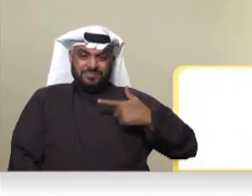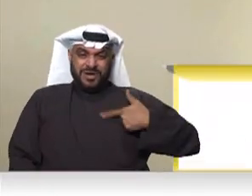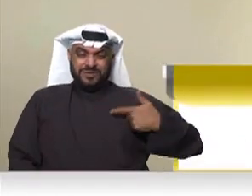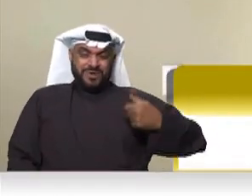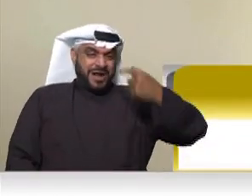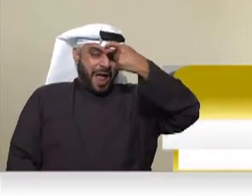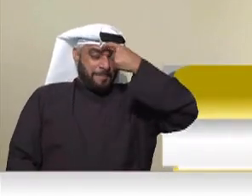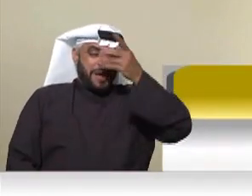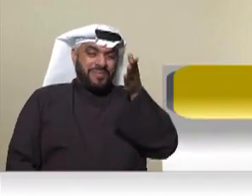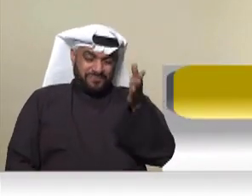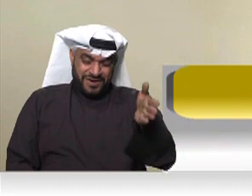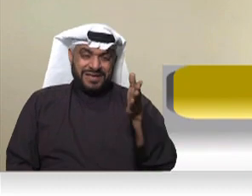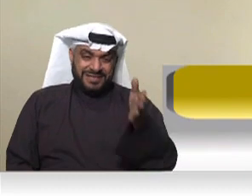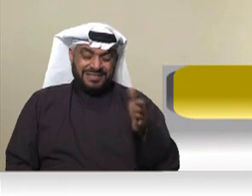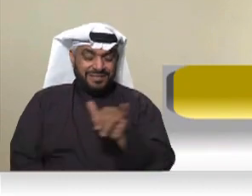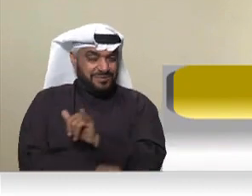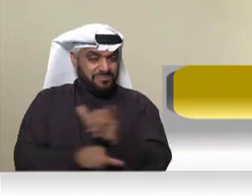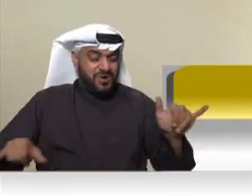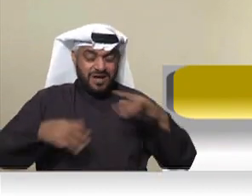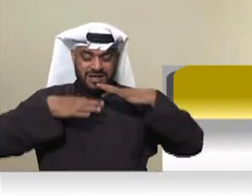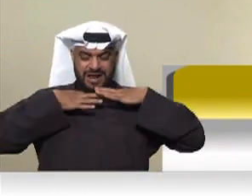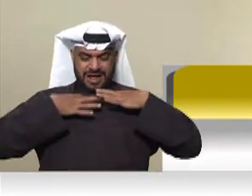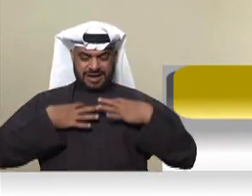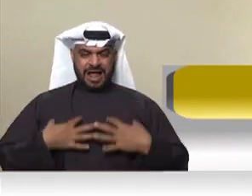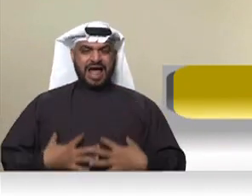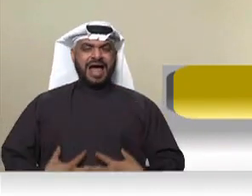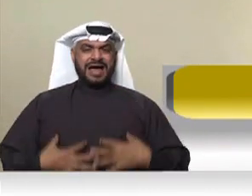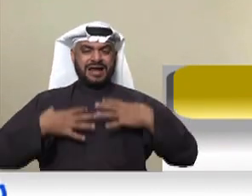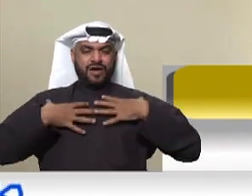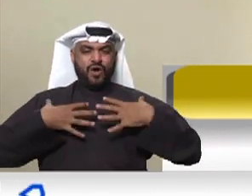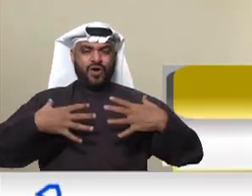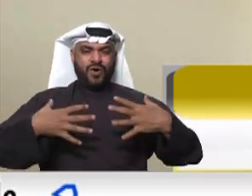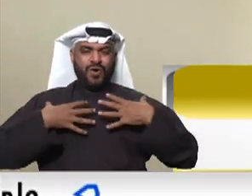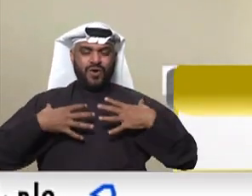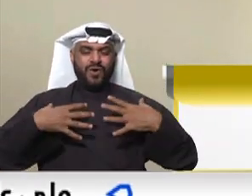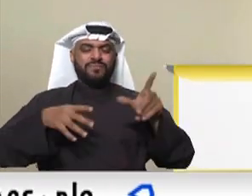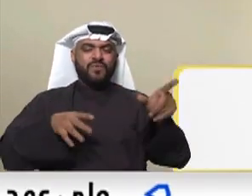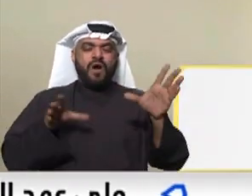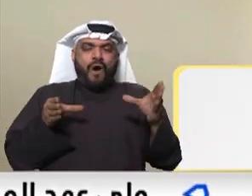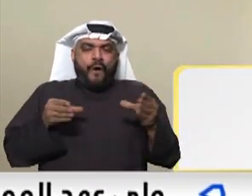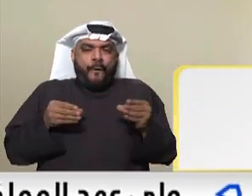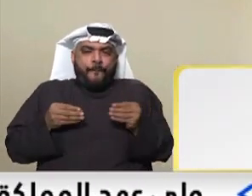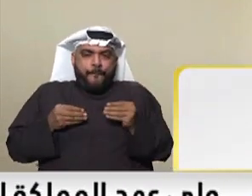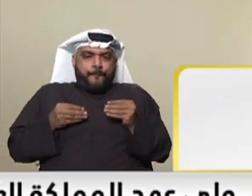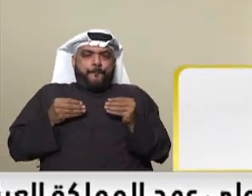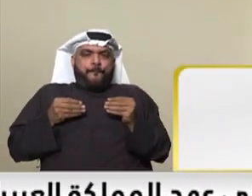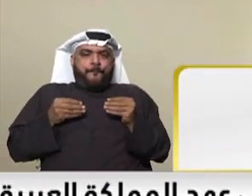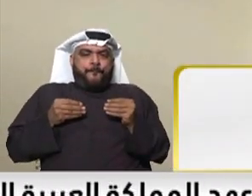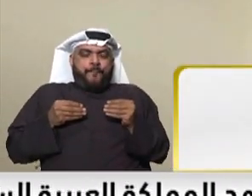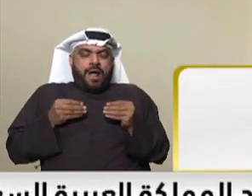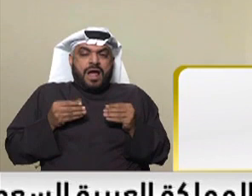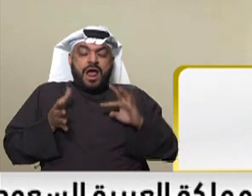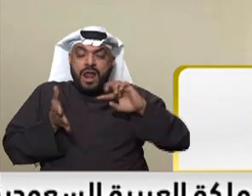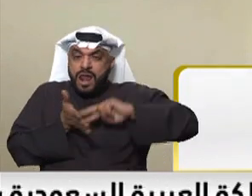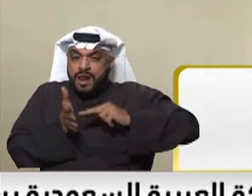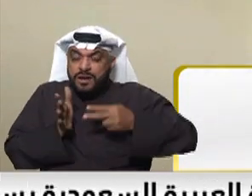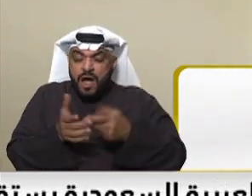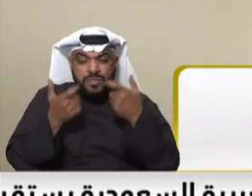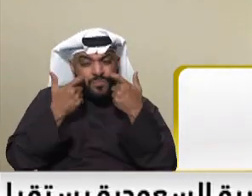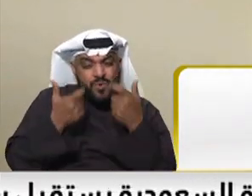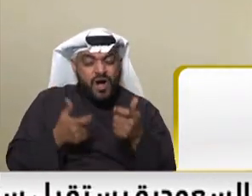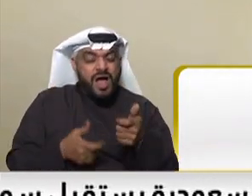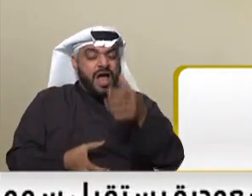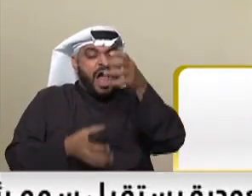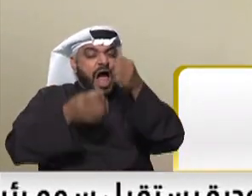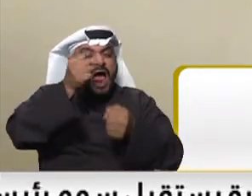بروسس الجاف على الرئه هذا المرض طبعا يعني بيحتاج لعنايه في الحليب